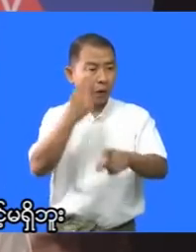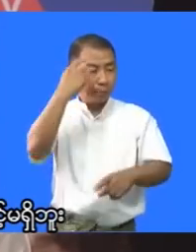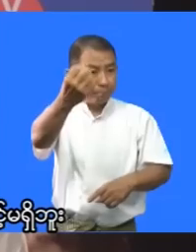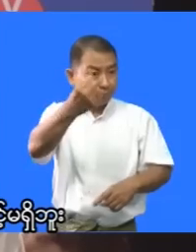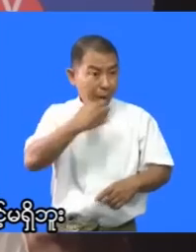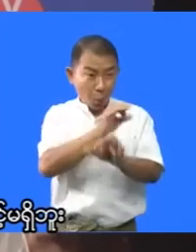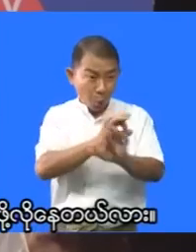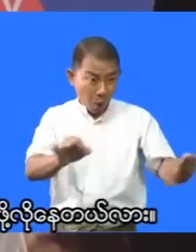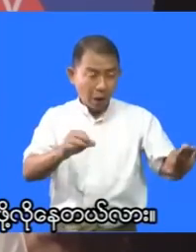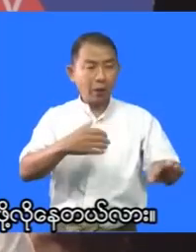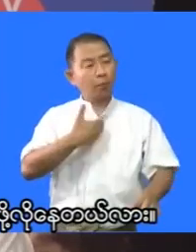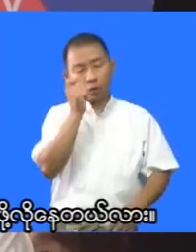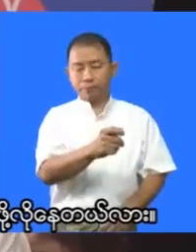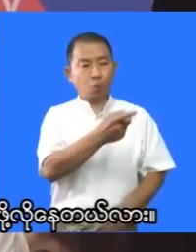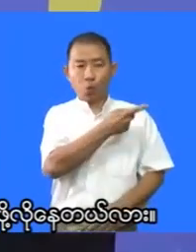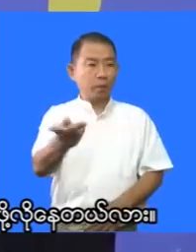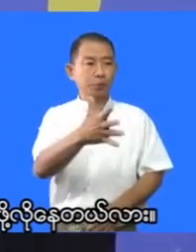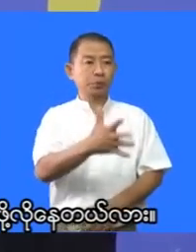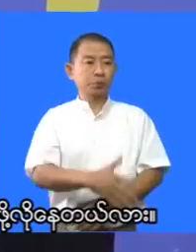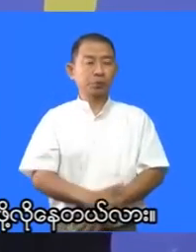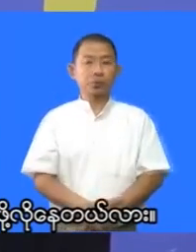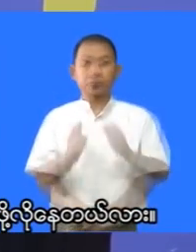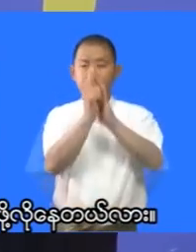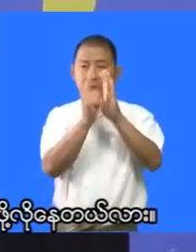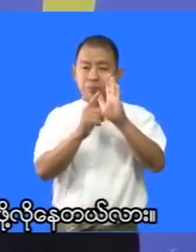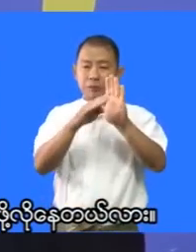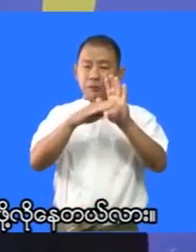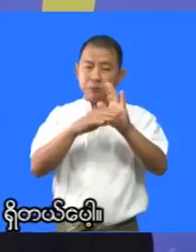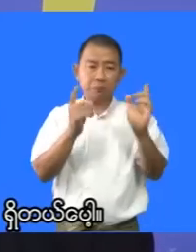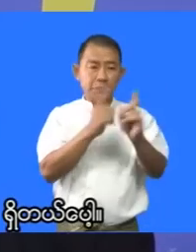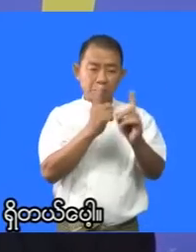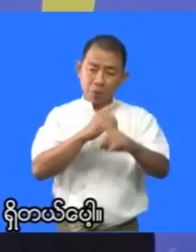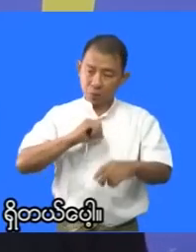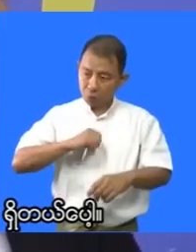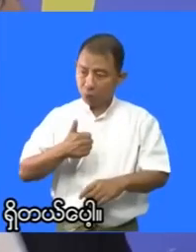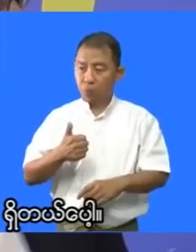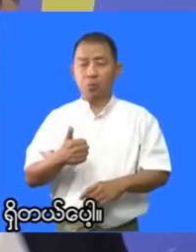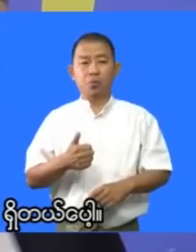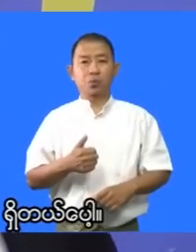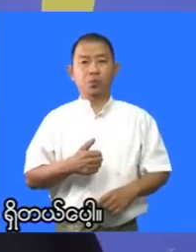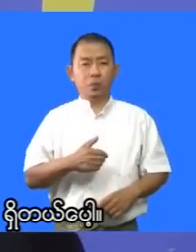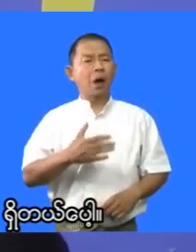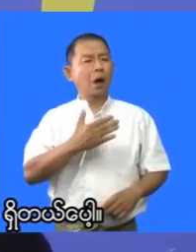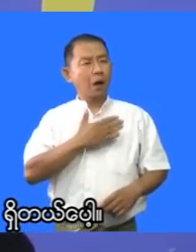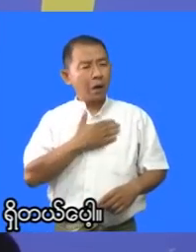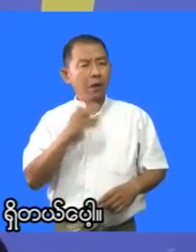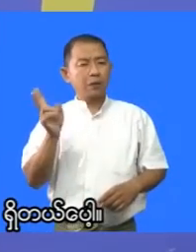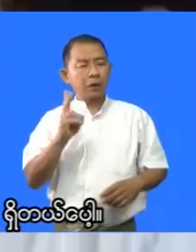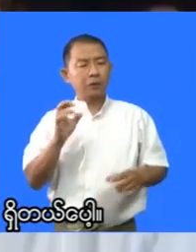ဘာမှလုပ်ပိုင်ခွင့်မရှိဘူးဒါဒီခုနကိုဝိုင်းပြောတာနဲ့ဆက်ဆက်နေပါလေ စနစ်တွေပြောင်းဖို့လိုနေရလား အဲ့ဒါလေကျွန်တော်တို့ကကျွန်တော်က